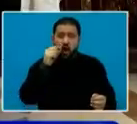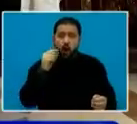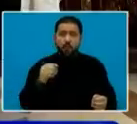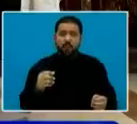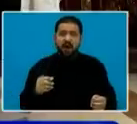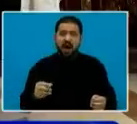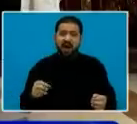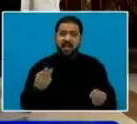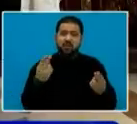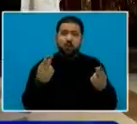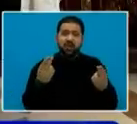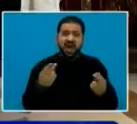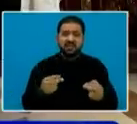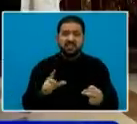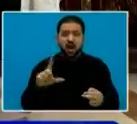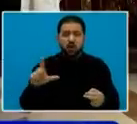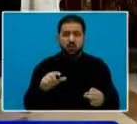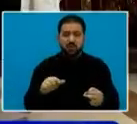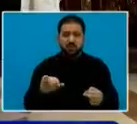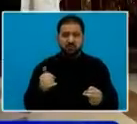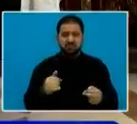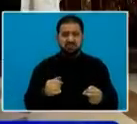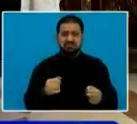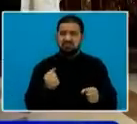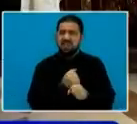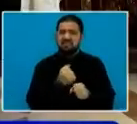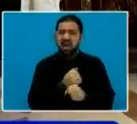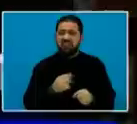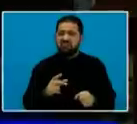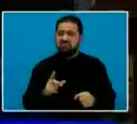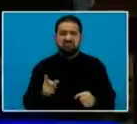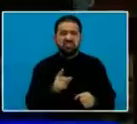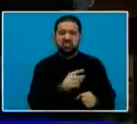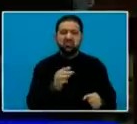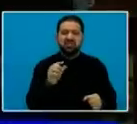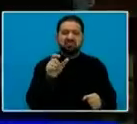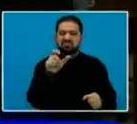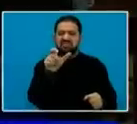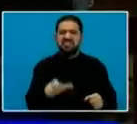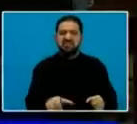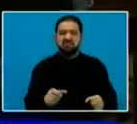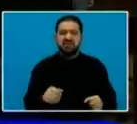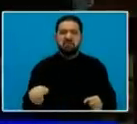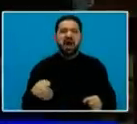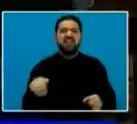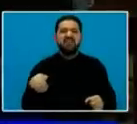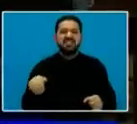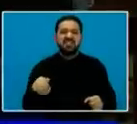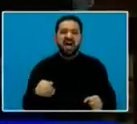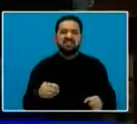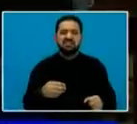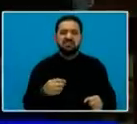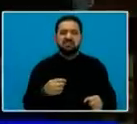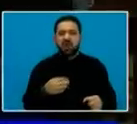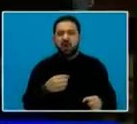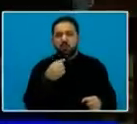lume, mă tem că o ratăm. O ratăm și devenim niște simpli, nu știu, manifestanți, niște simpli